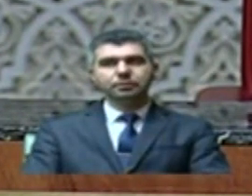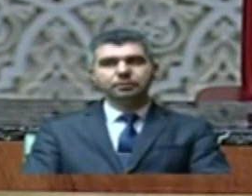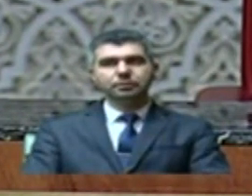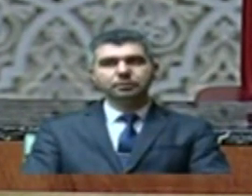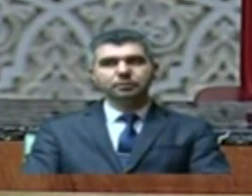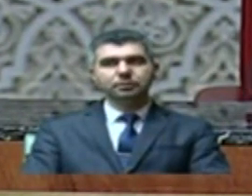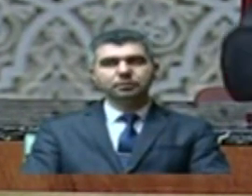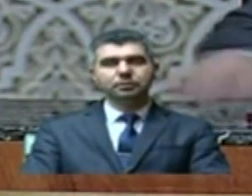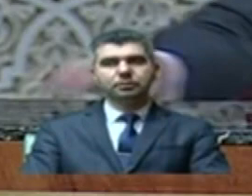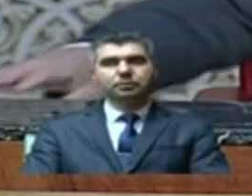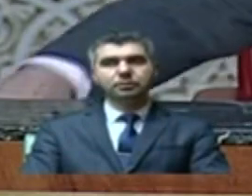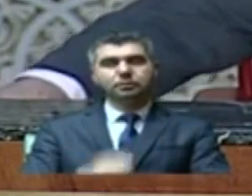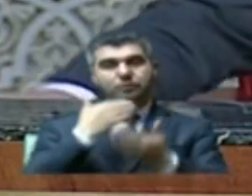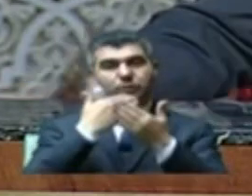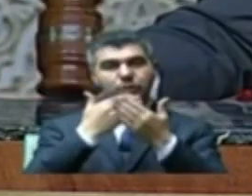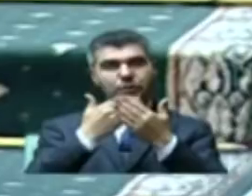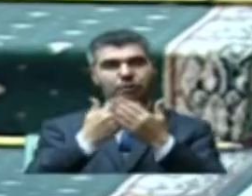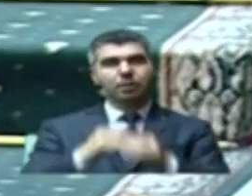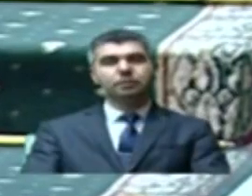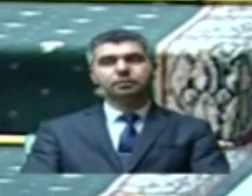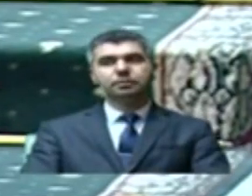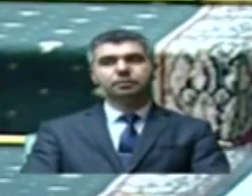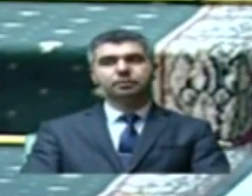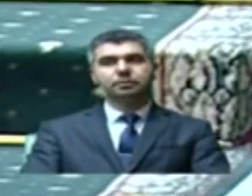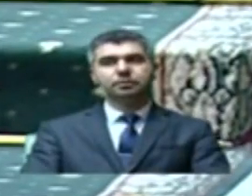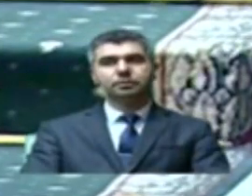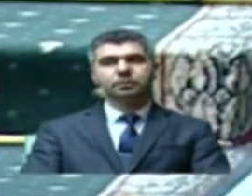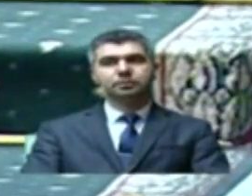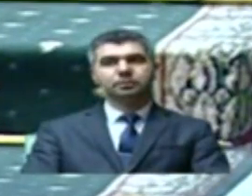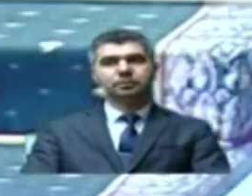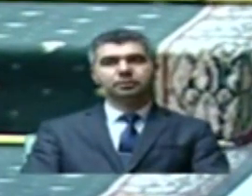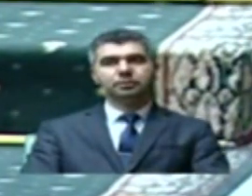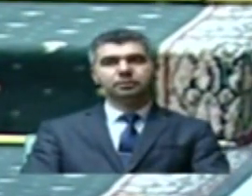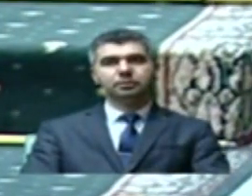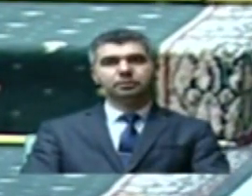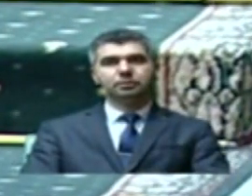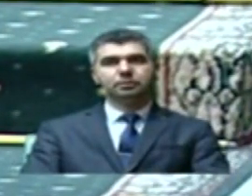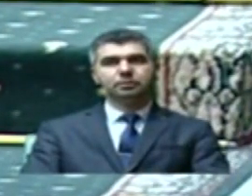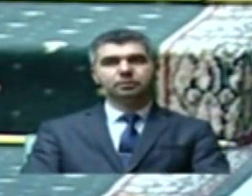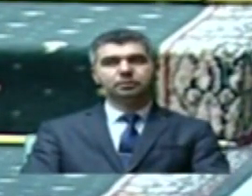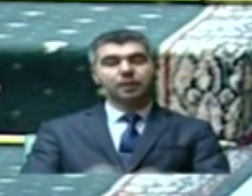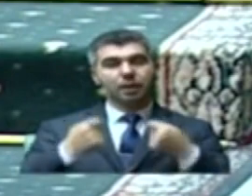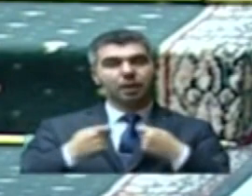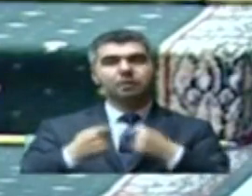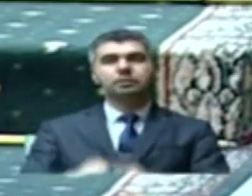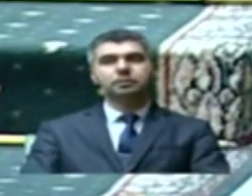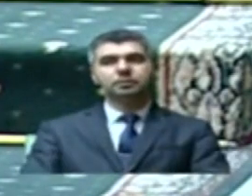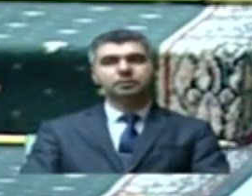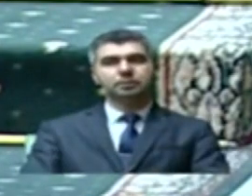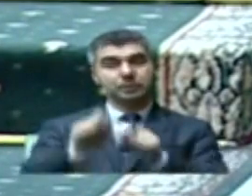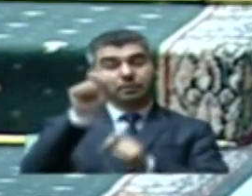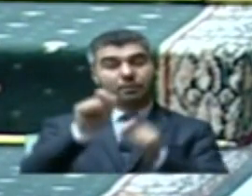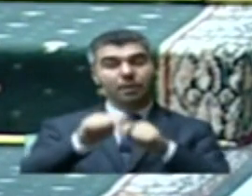تفضل السي حسن. شكرا. شوية هدوء عفاك. تفضل السيد. السيد الرئيس،